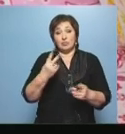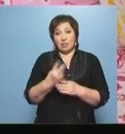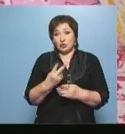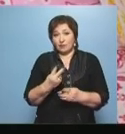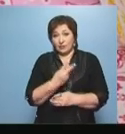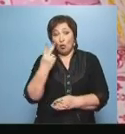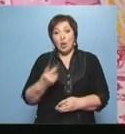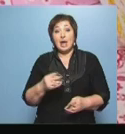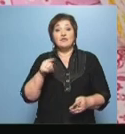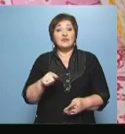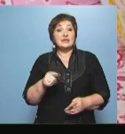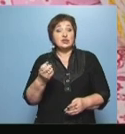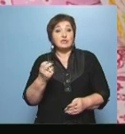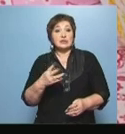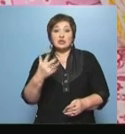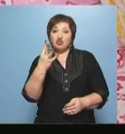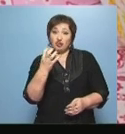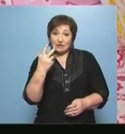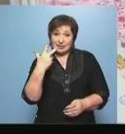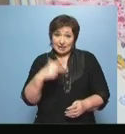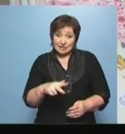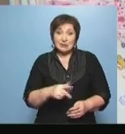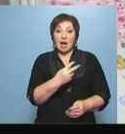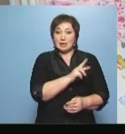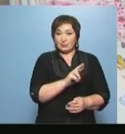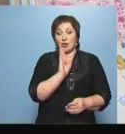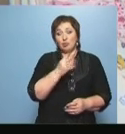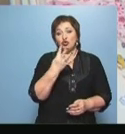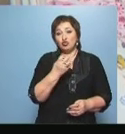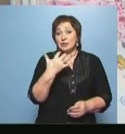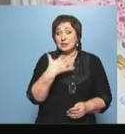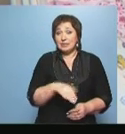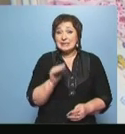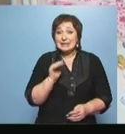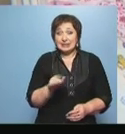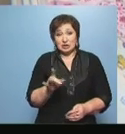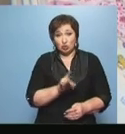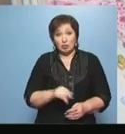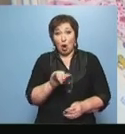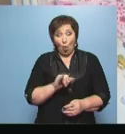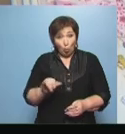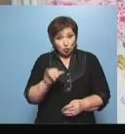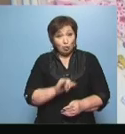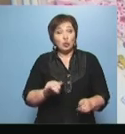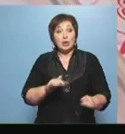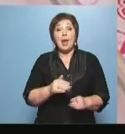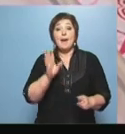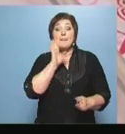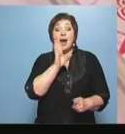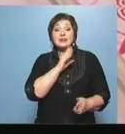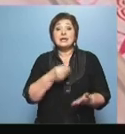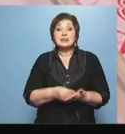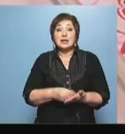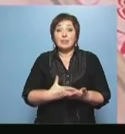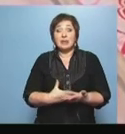Сегодня это 430 тысяч рублей, с 1 января уже 450 тысяч. В Удмуртии благодаря материнскому капиталу более